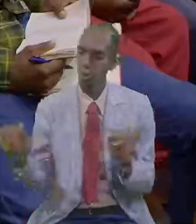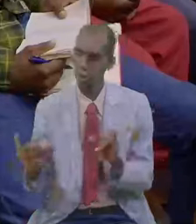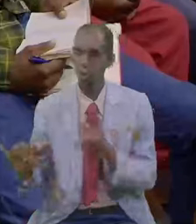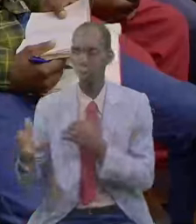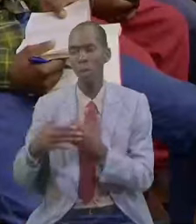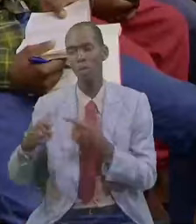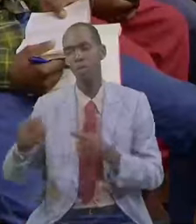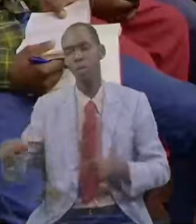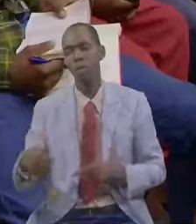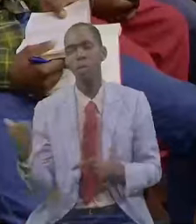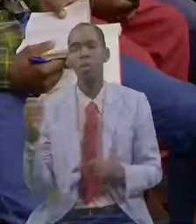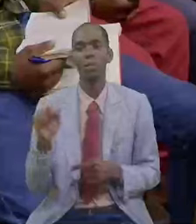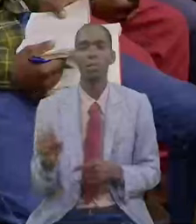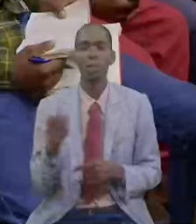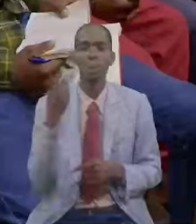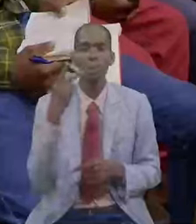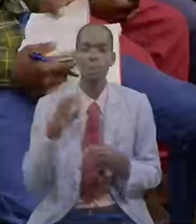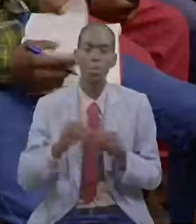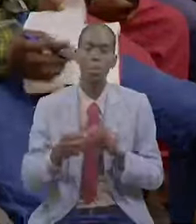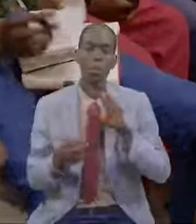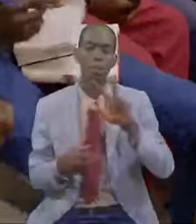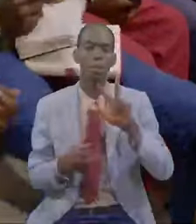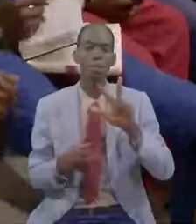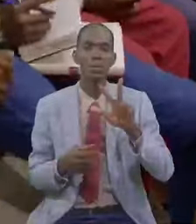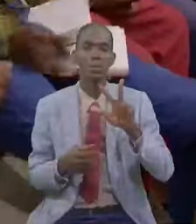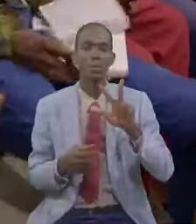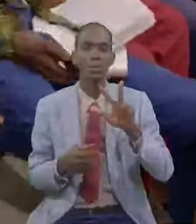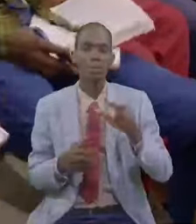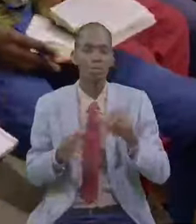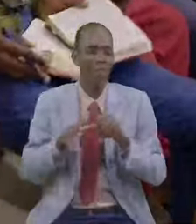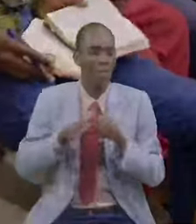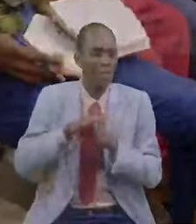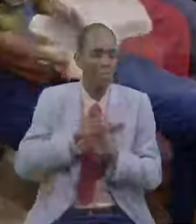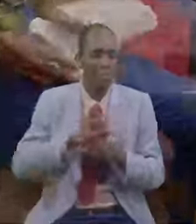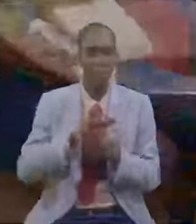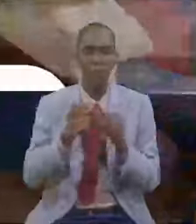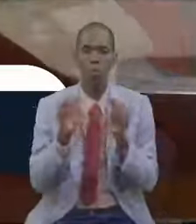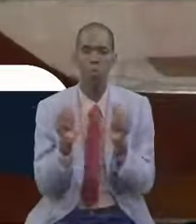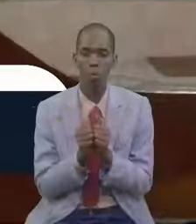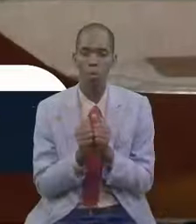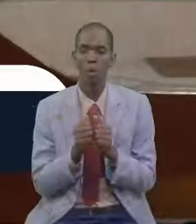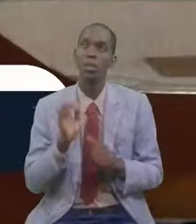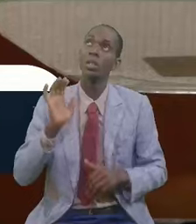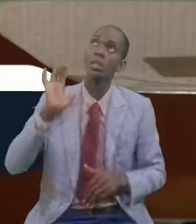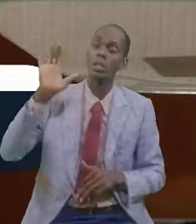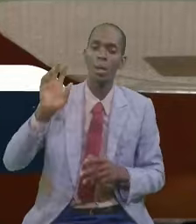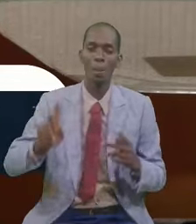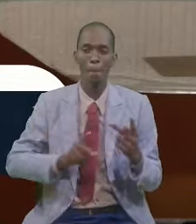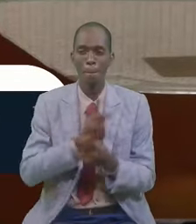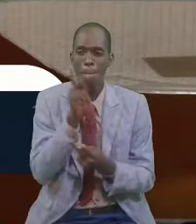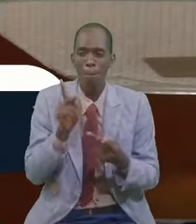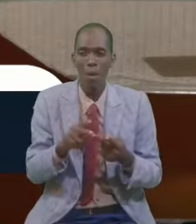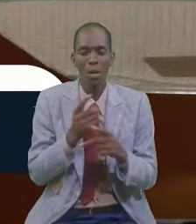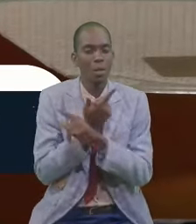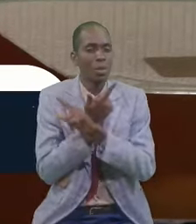eux. Voyons la troisième partie ici. Comblé de sa liberté